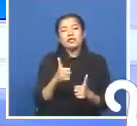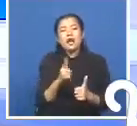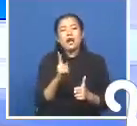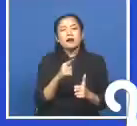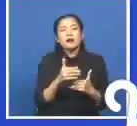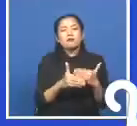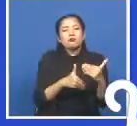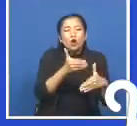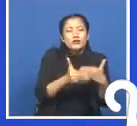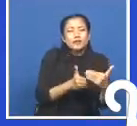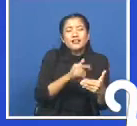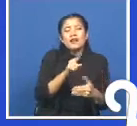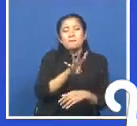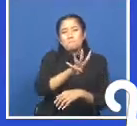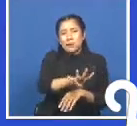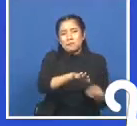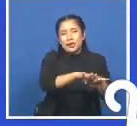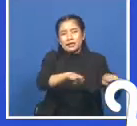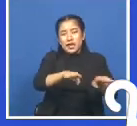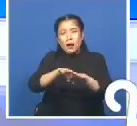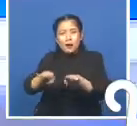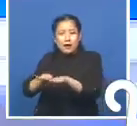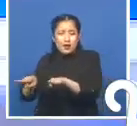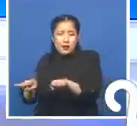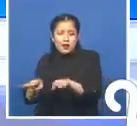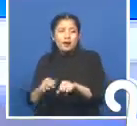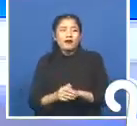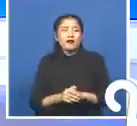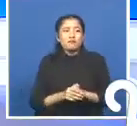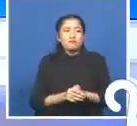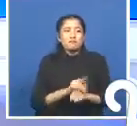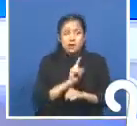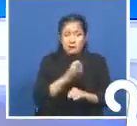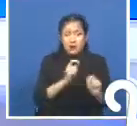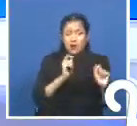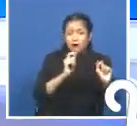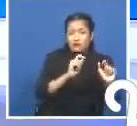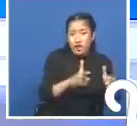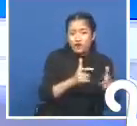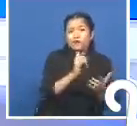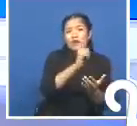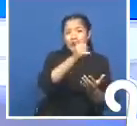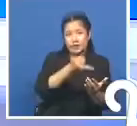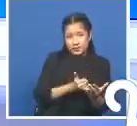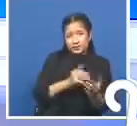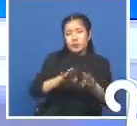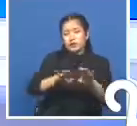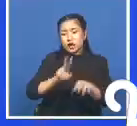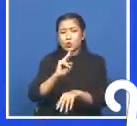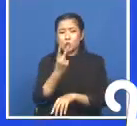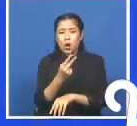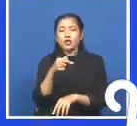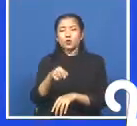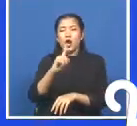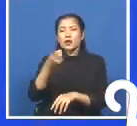mengikuti proses di 4 meja. Di meja pertama ini untuk melakukan pendaftaran juga verifikasi, kemudian meja kedua ini